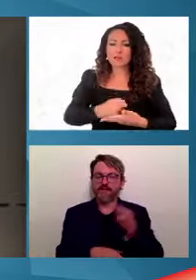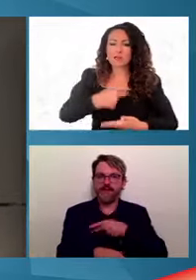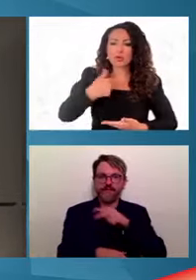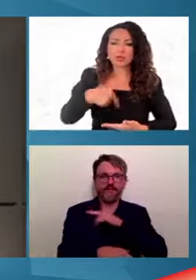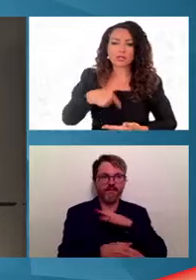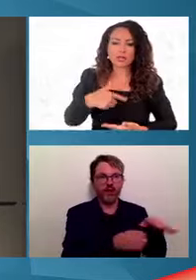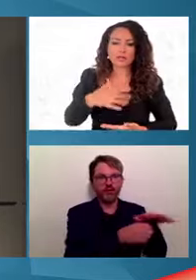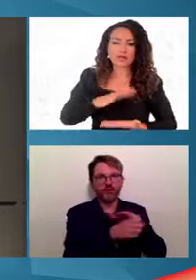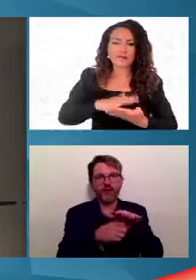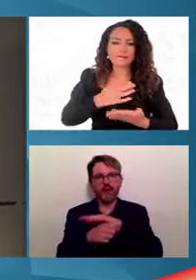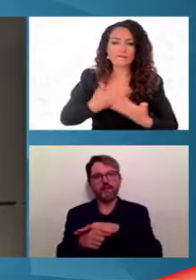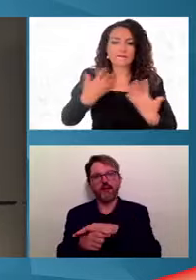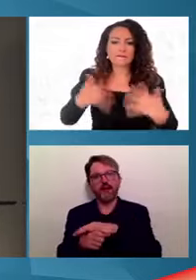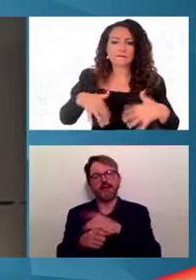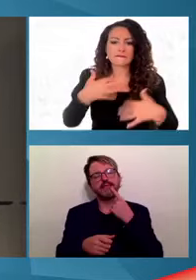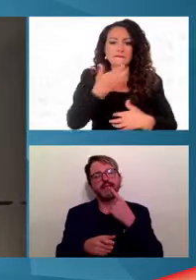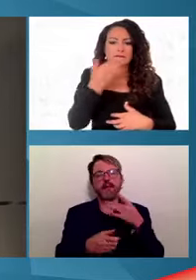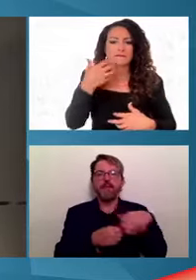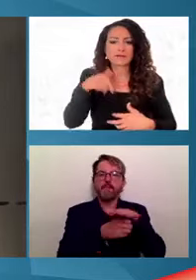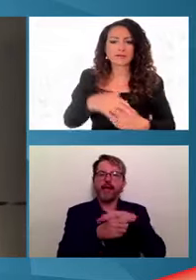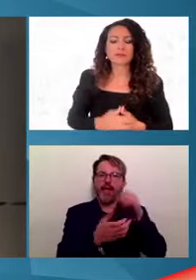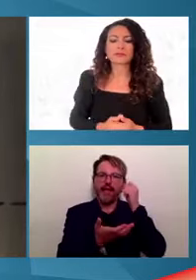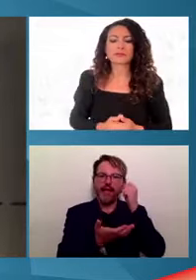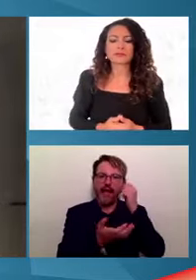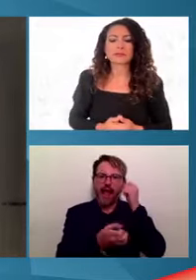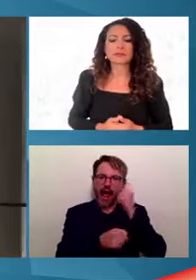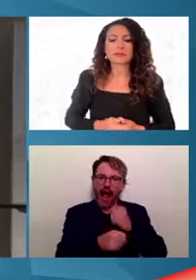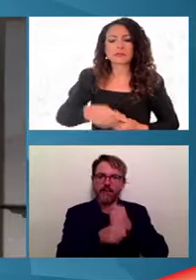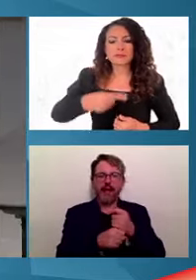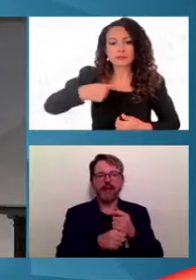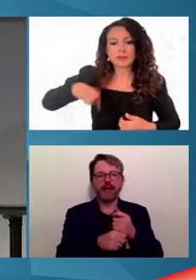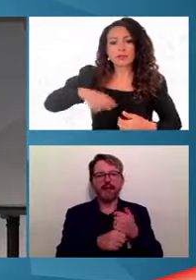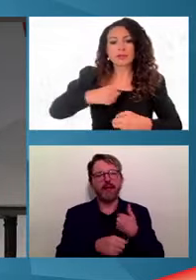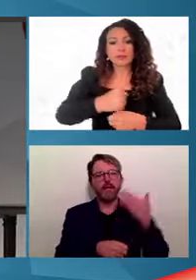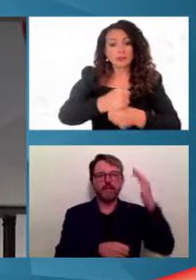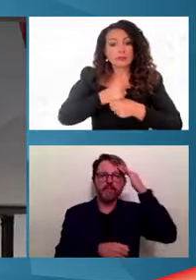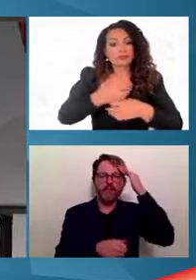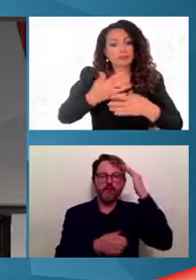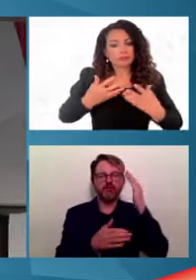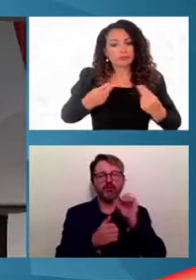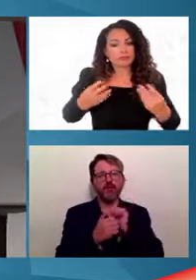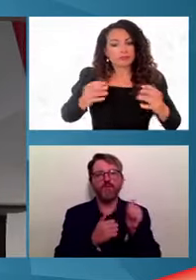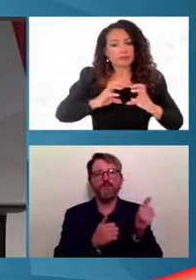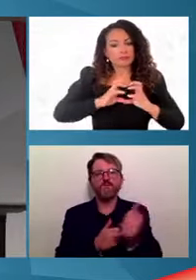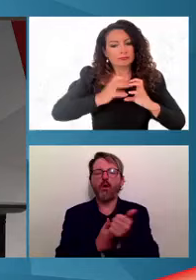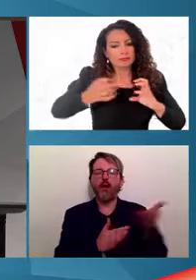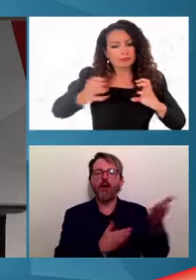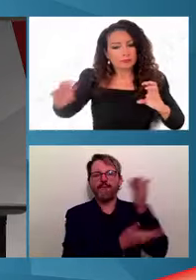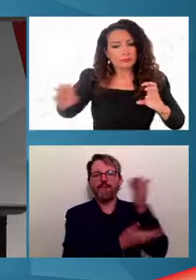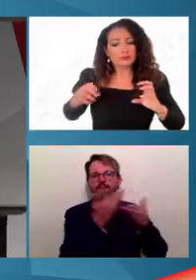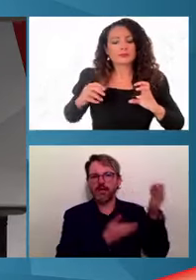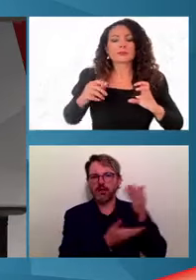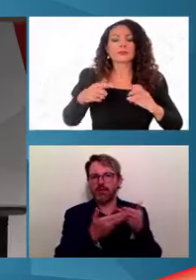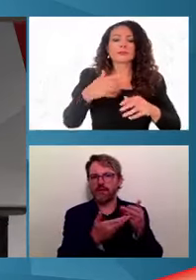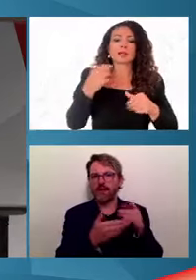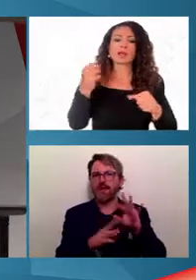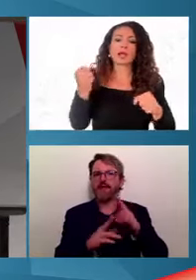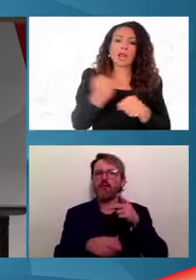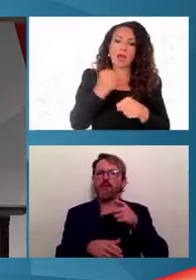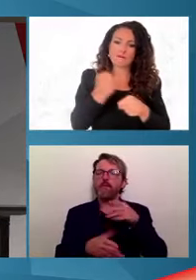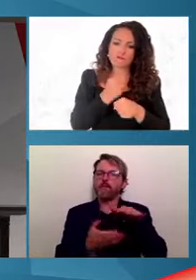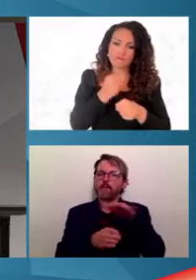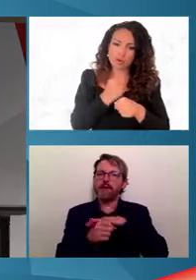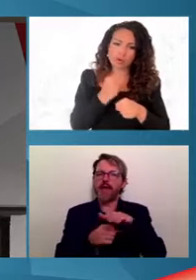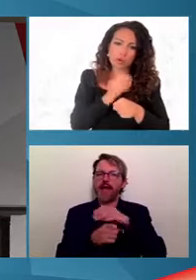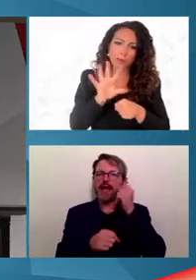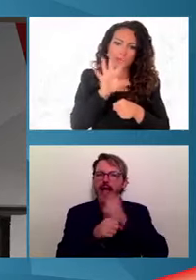Bereich Arbeit, ich stelle den bewusst vor die Wirtschaft aus einem Grund, weil ich glaube, dass der Bereich Arbeit als politischer Schwerpunkt in der Vergangenheit